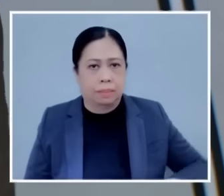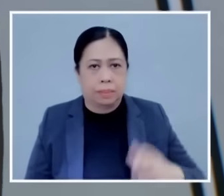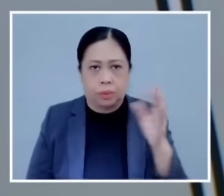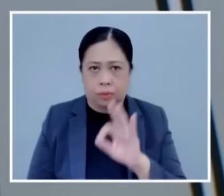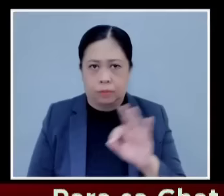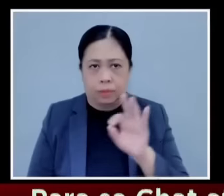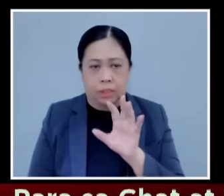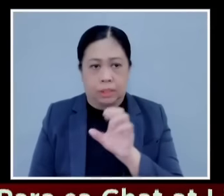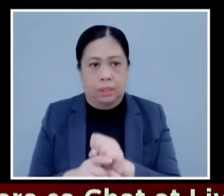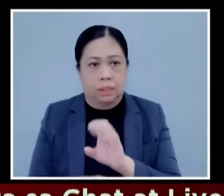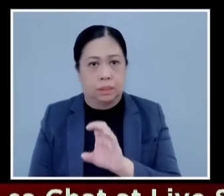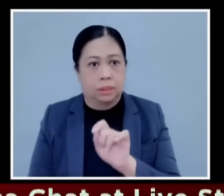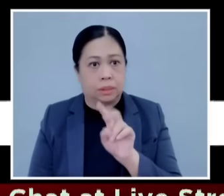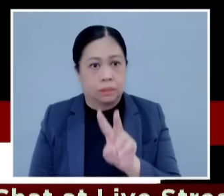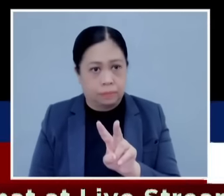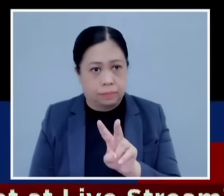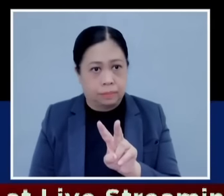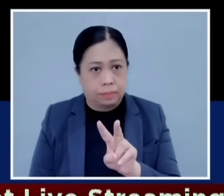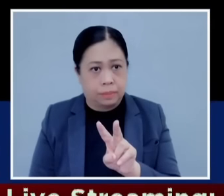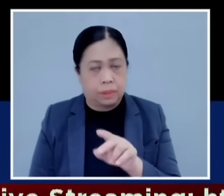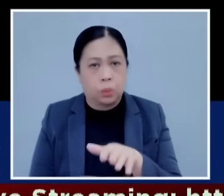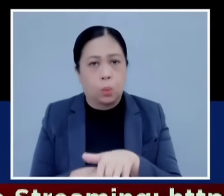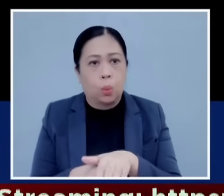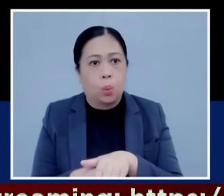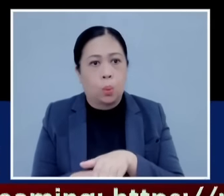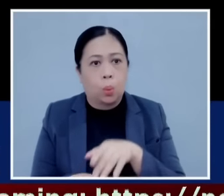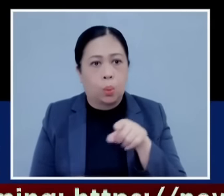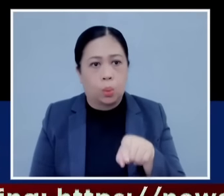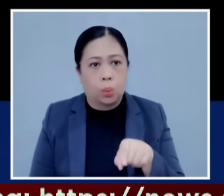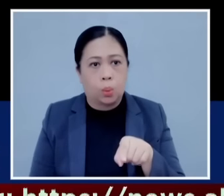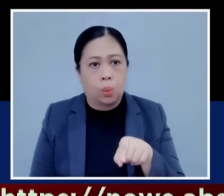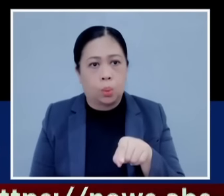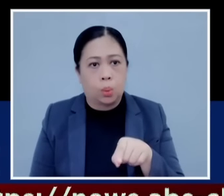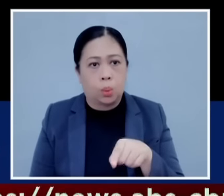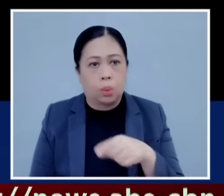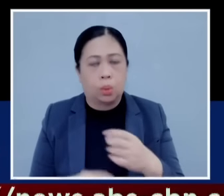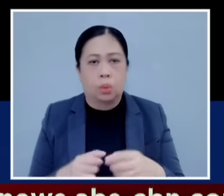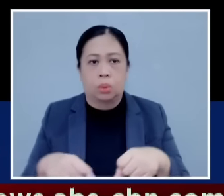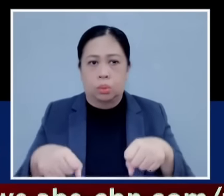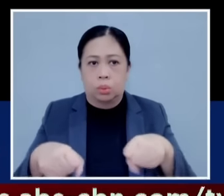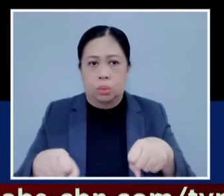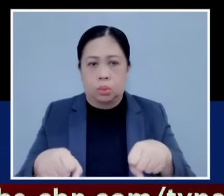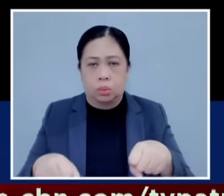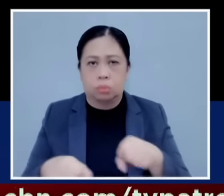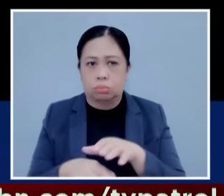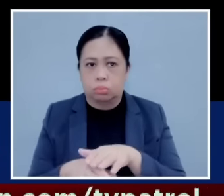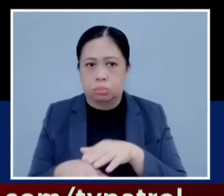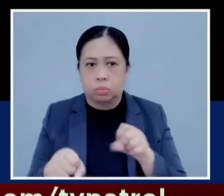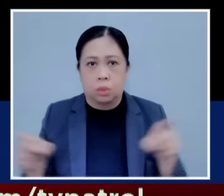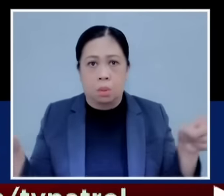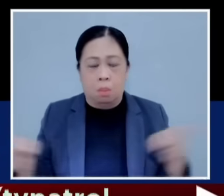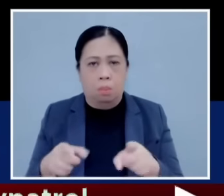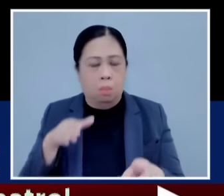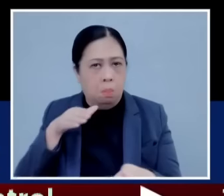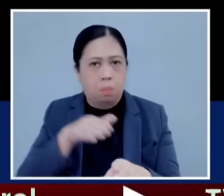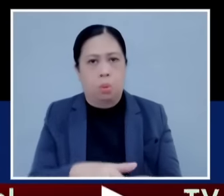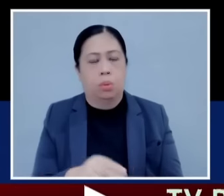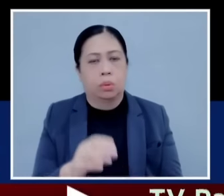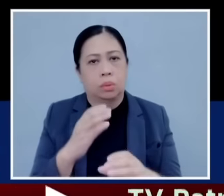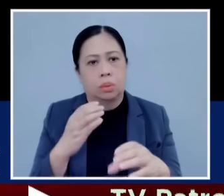po ng CCTV, dahan-dahan lamang ang takbo ng rider sa kanyang motorsiklo nang bigla siyang salpukin ng